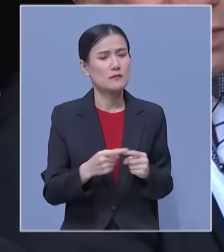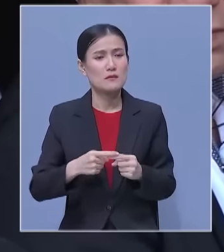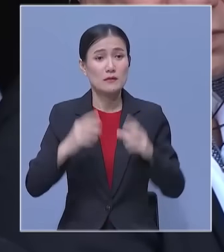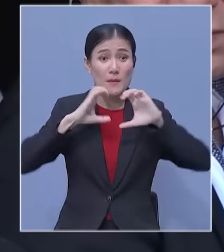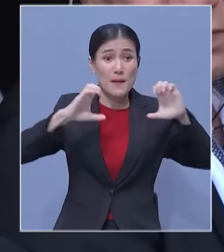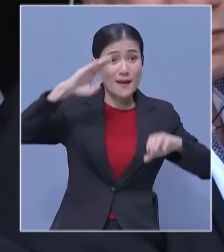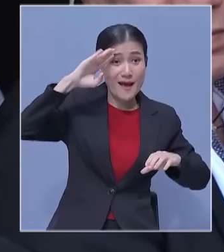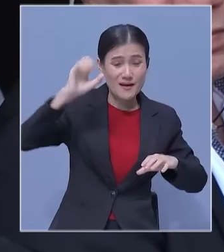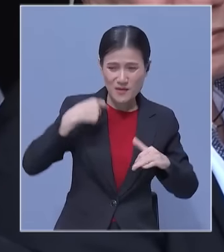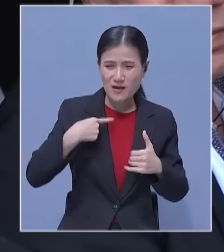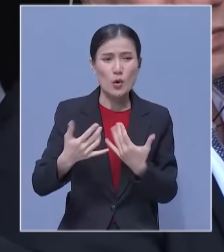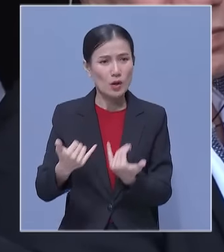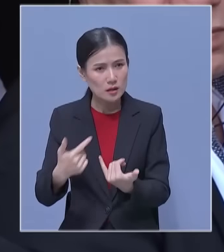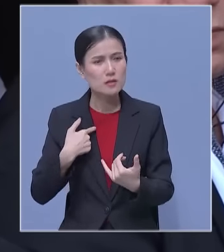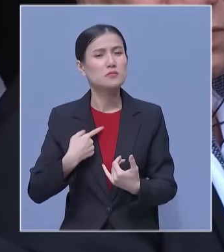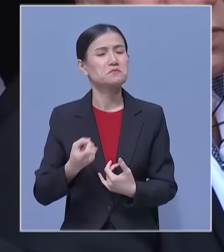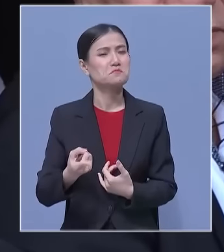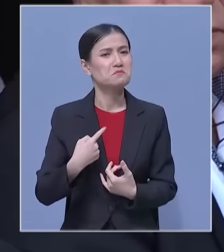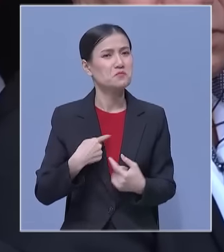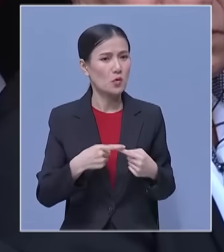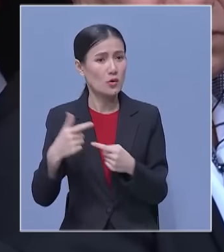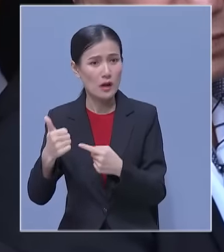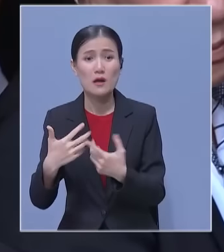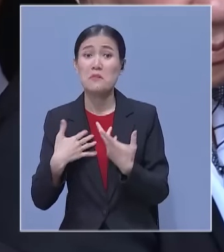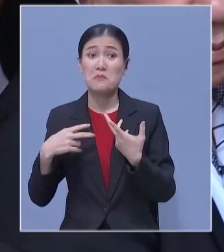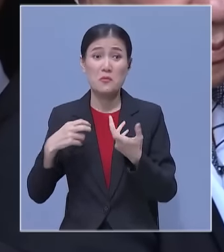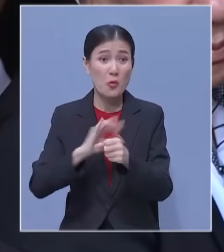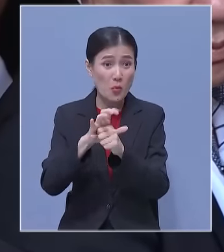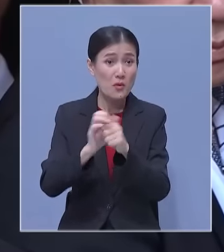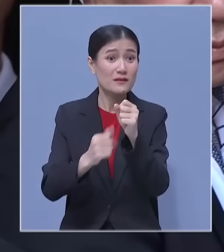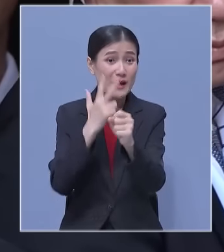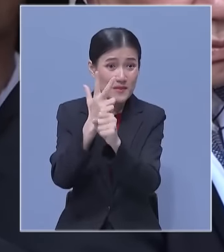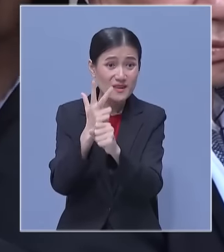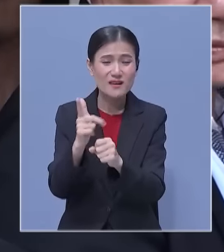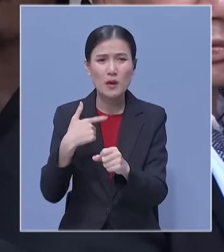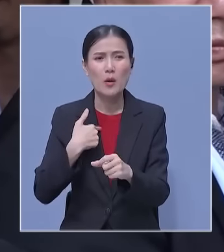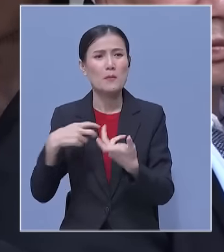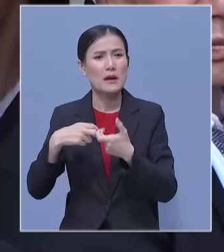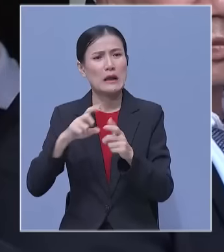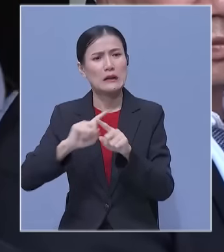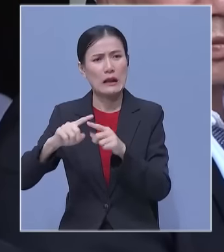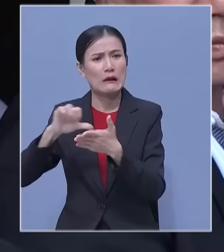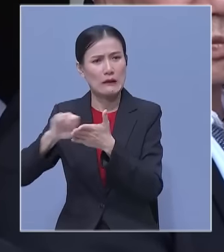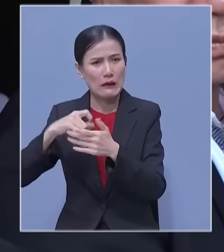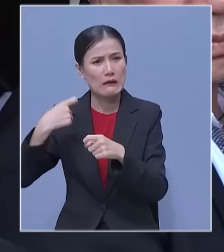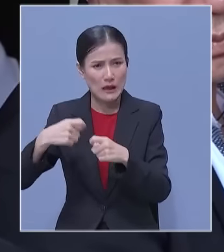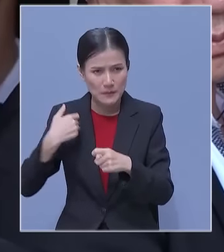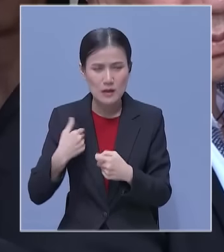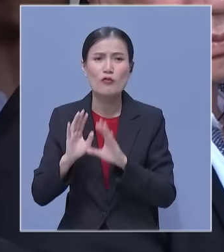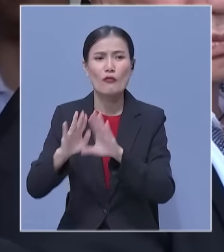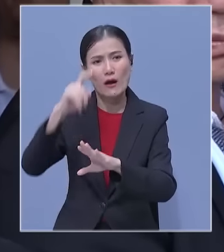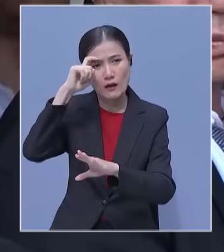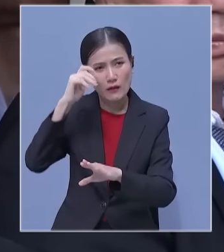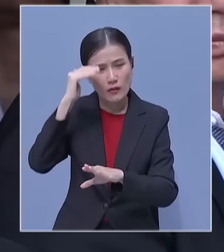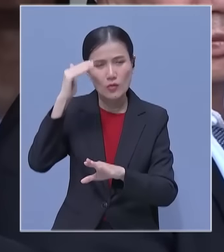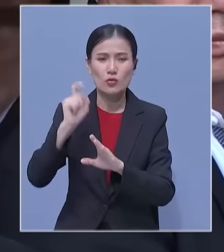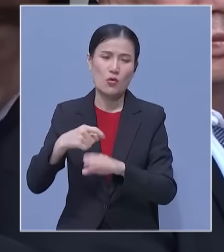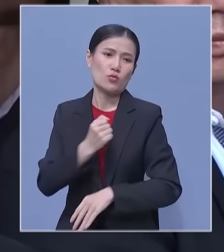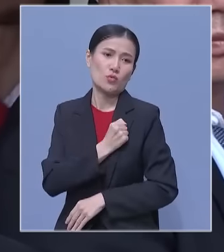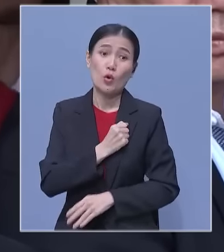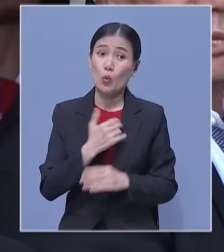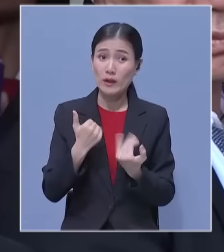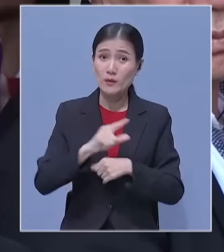3ปีการแก้ปัญหามันไม่ง่ายเลยก็อยากให้คุณเศรษฐาเนี่ยอดทนนะนะคะเมื่อถามว่า29พฤษภาคมนี้อัย